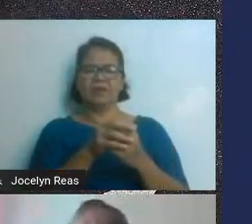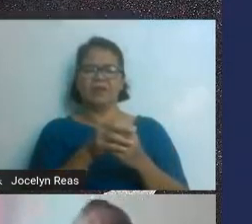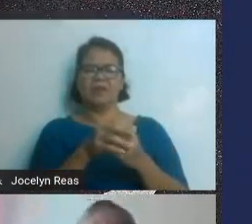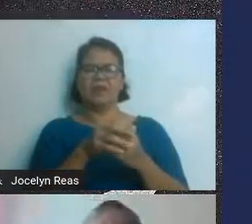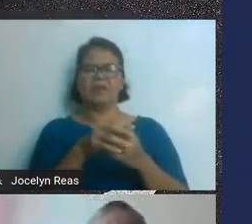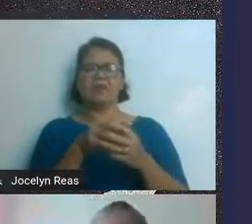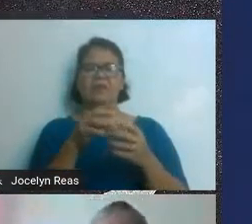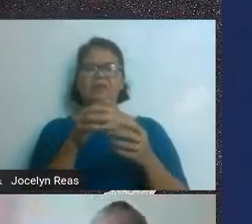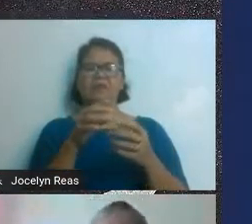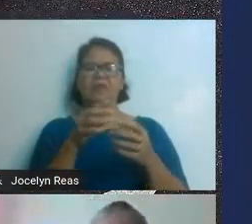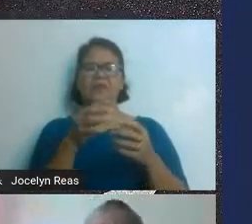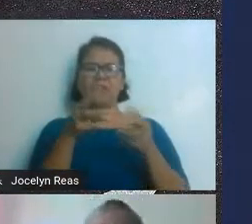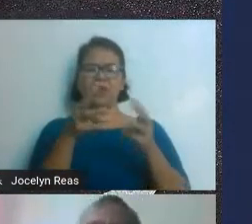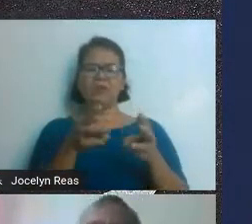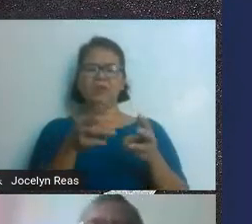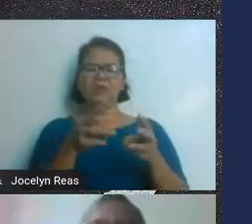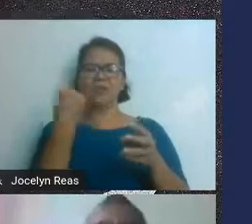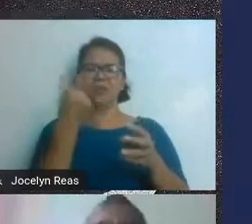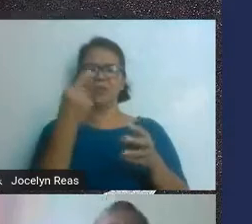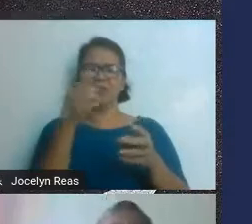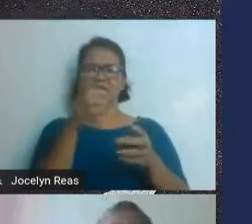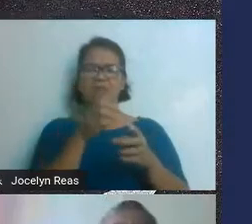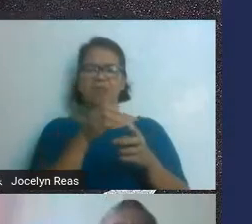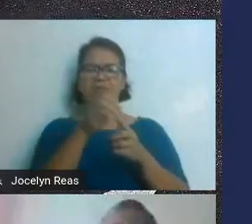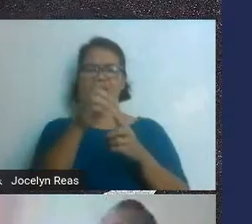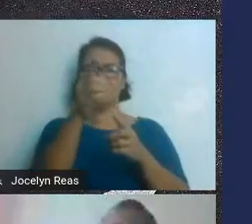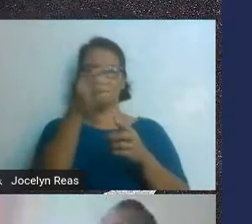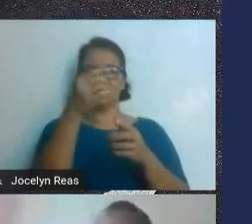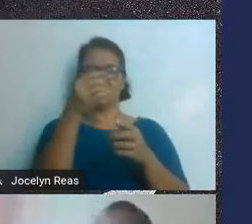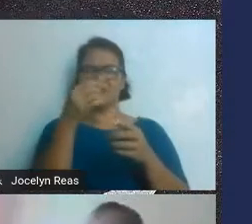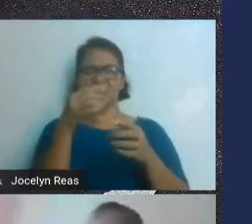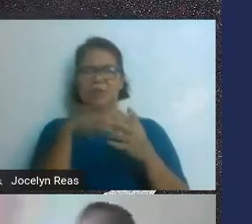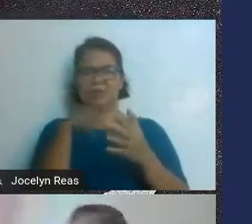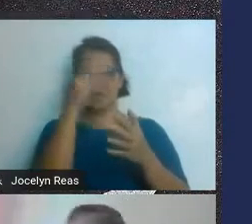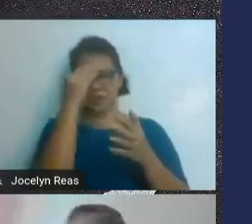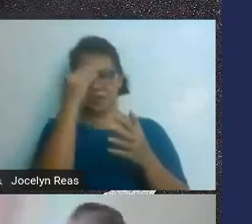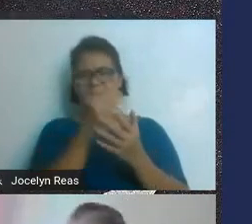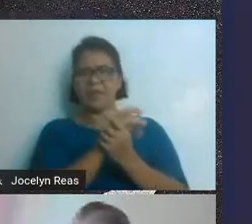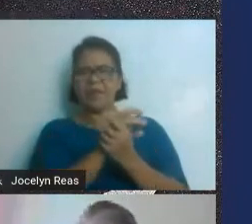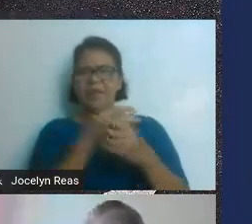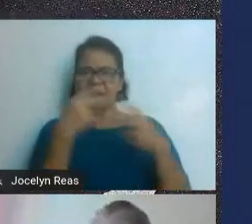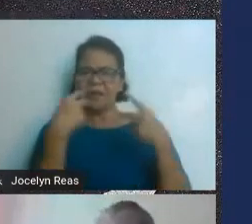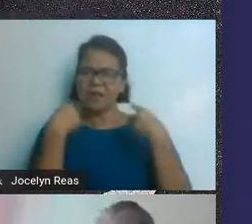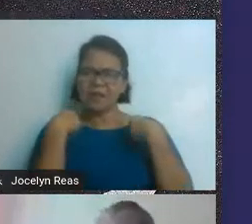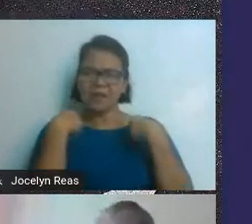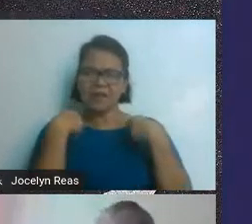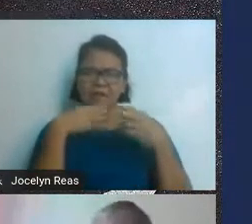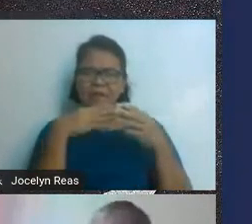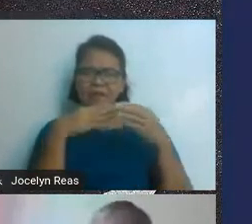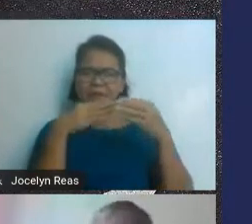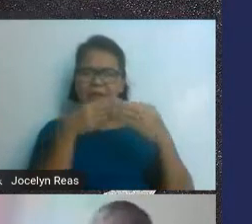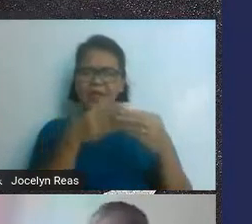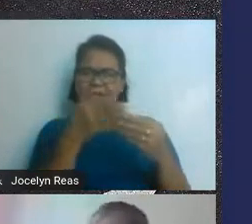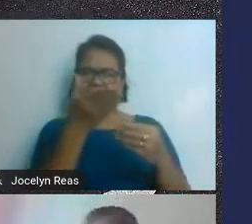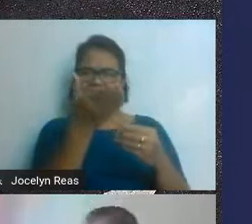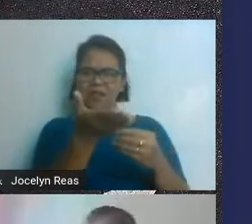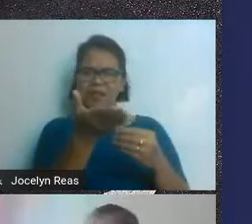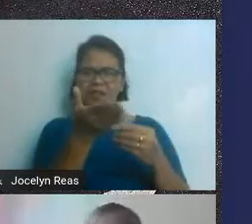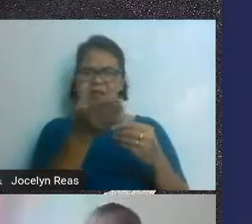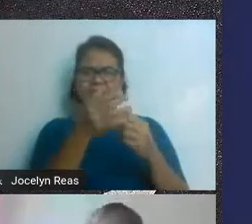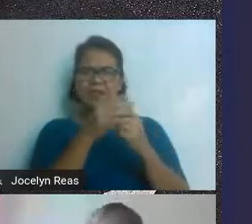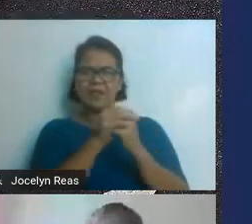dito ang algorithm. Parang a short guide on how, ano, medyo maliliit yung ano, tinulungan ako nito ng